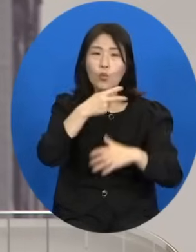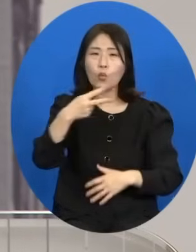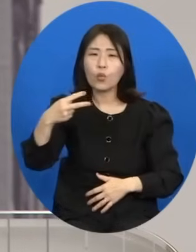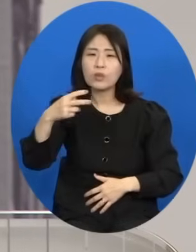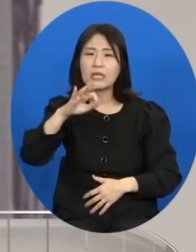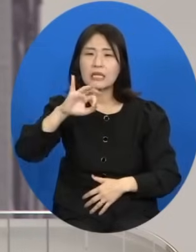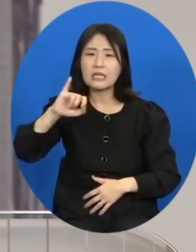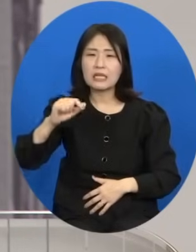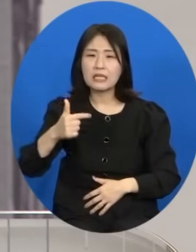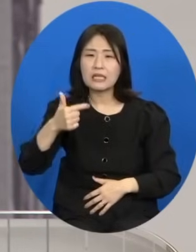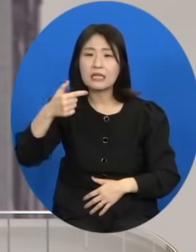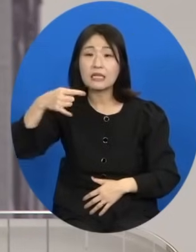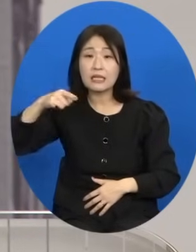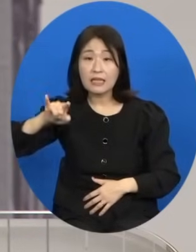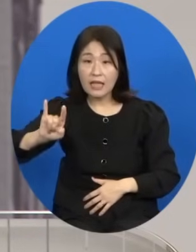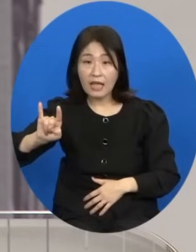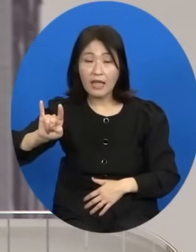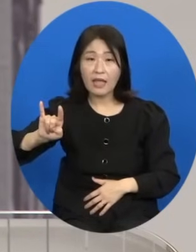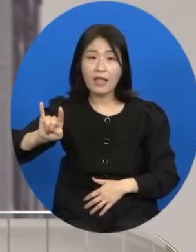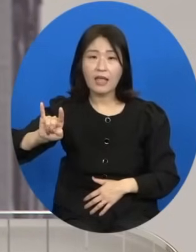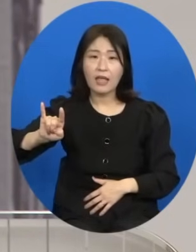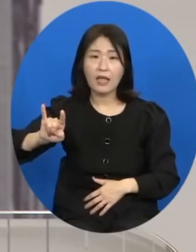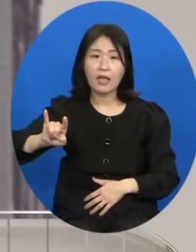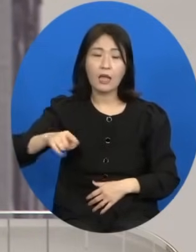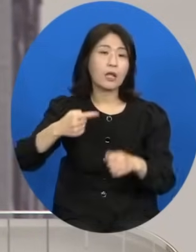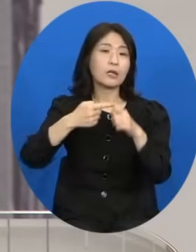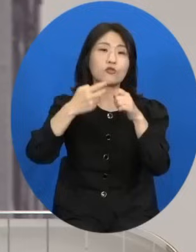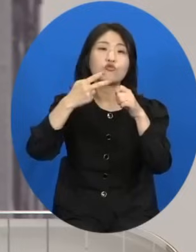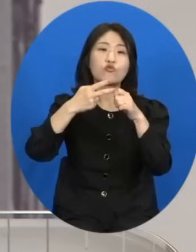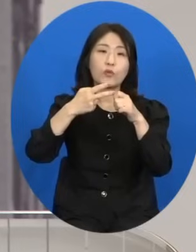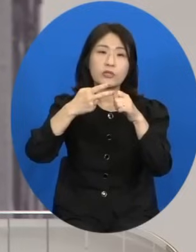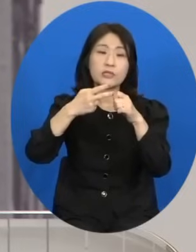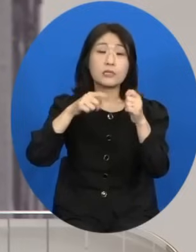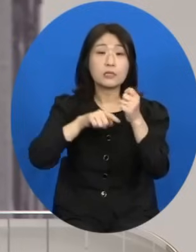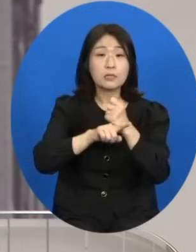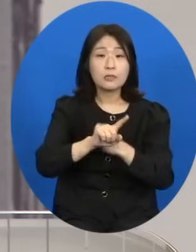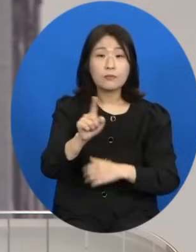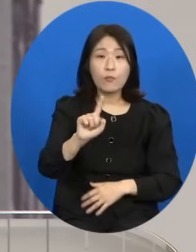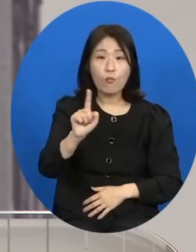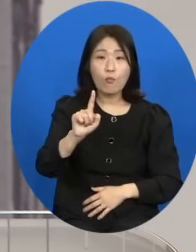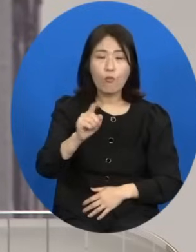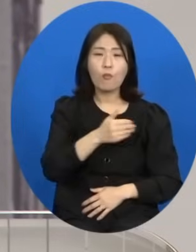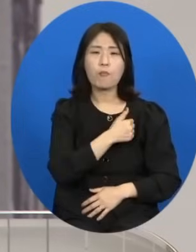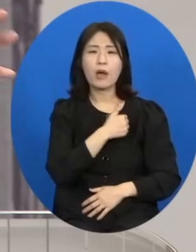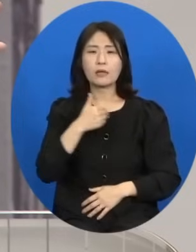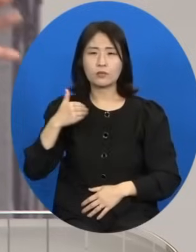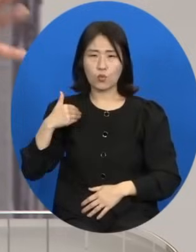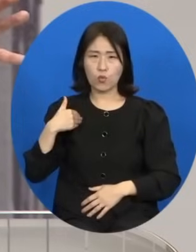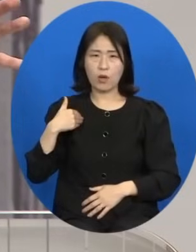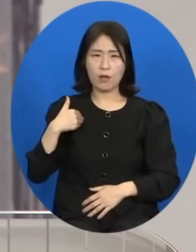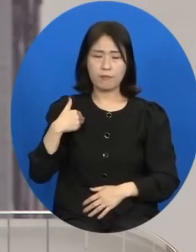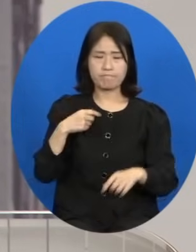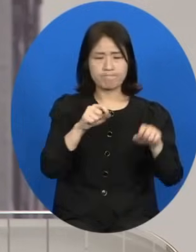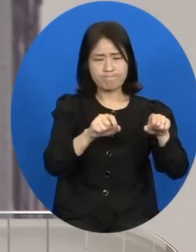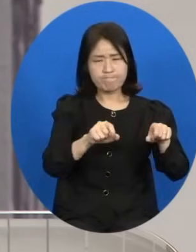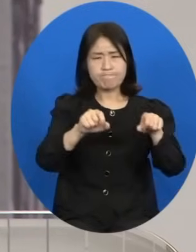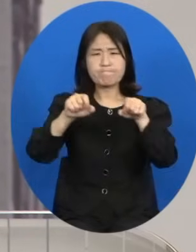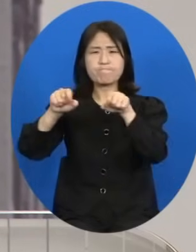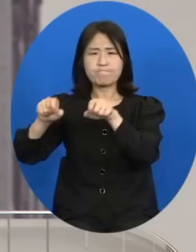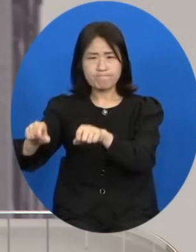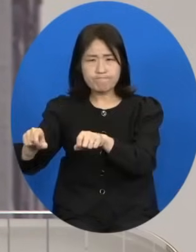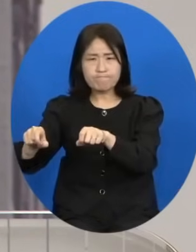첫 번째 의미예요 그 두 번째 의미가 있어요 두 번째 의미는 무엇이냐면 만족함이 지연되고 있다라는